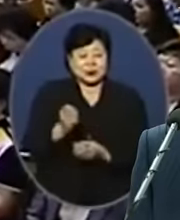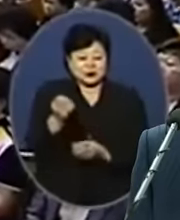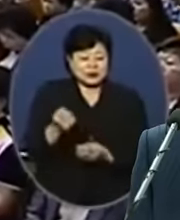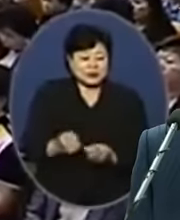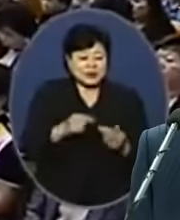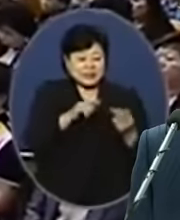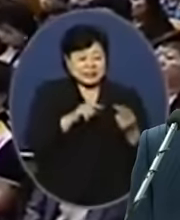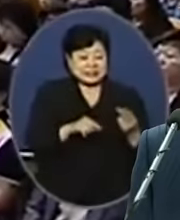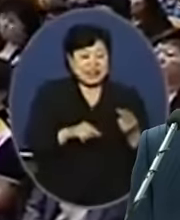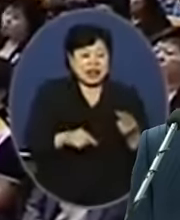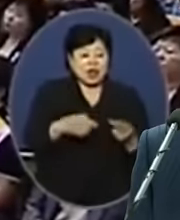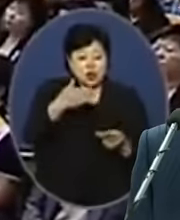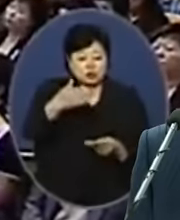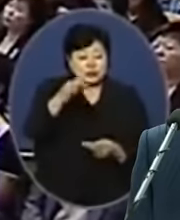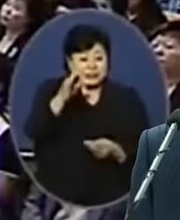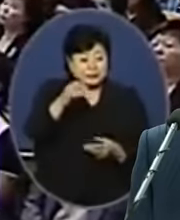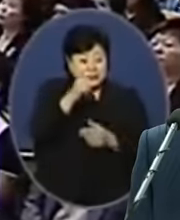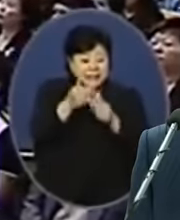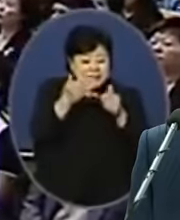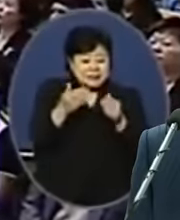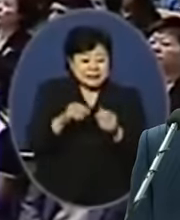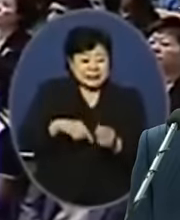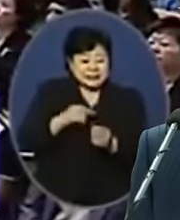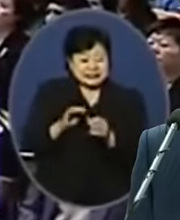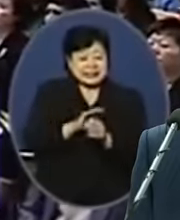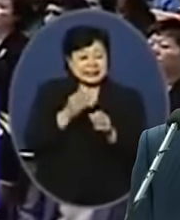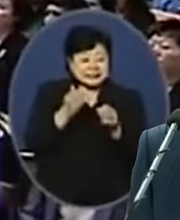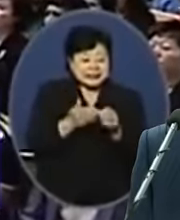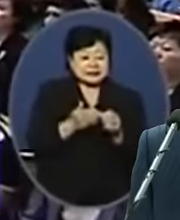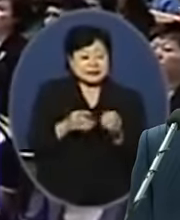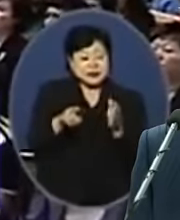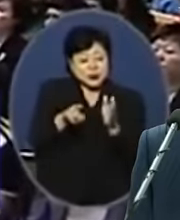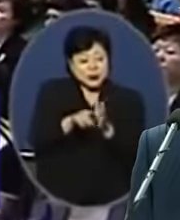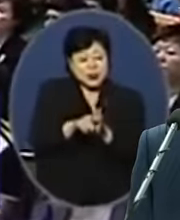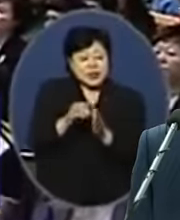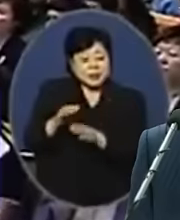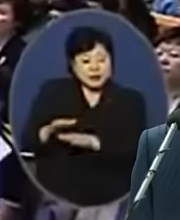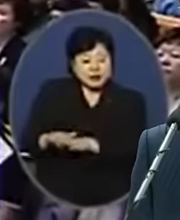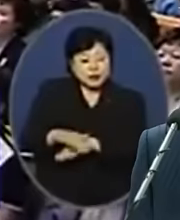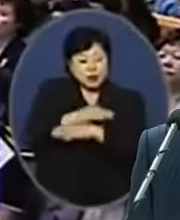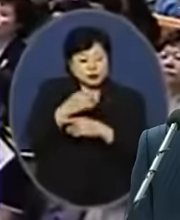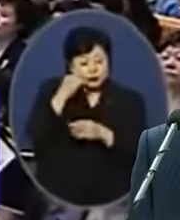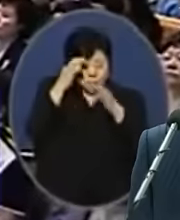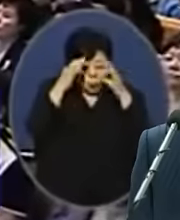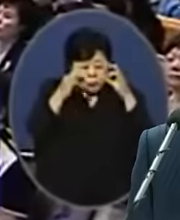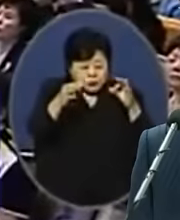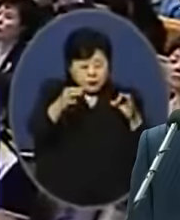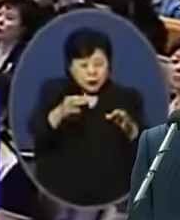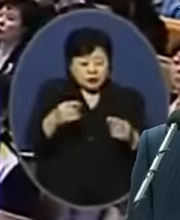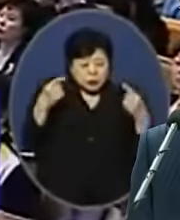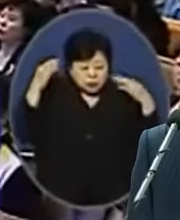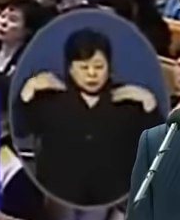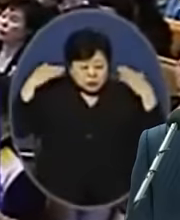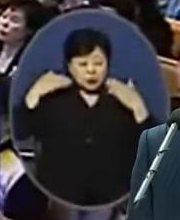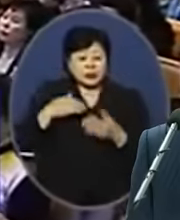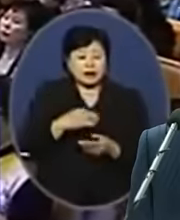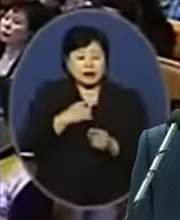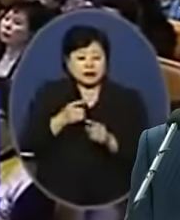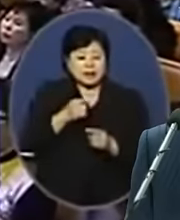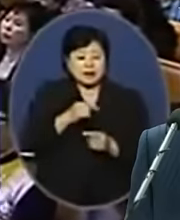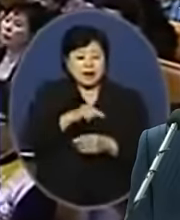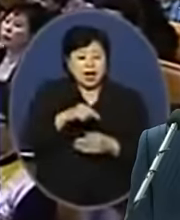고린도전서 2장 9절로 10절에 기록된 바 하나님이 자기를 사랑하는 자들을 위하여 예비하신 모든 것은 눈으로 보지 못하고 귀로 듣지